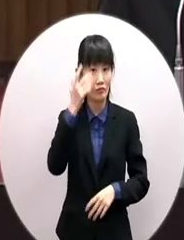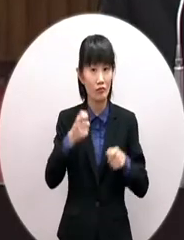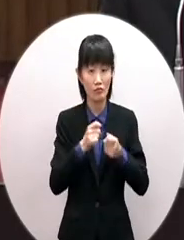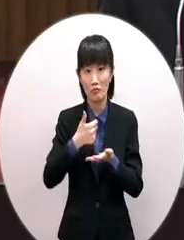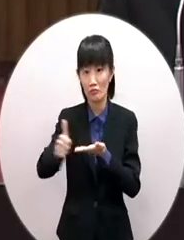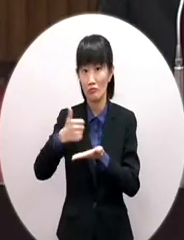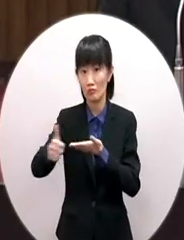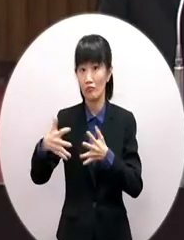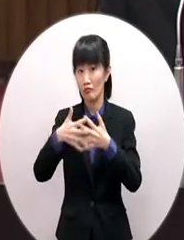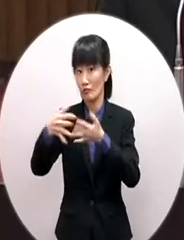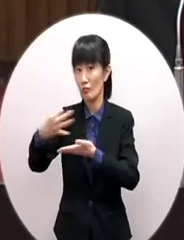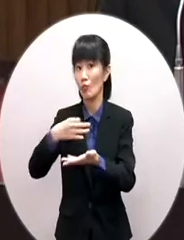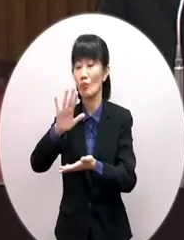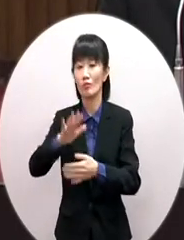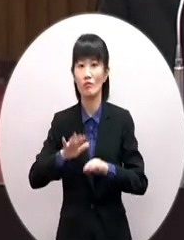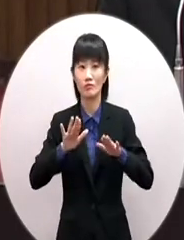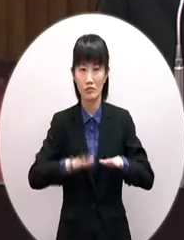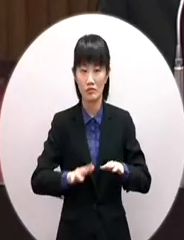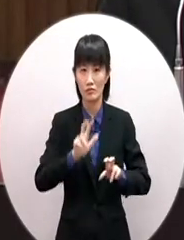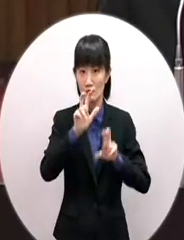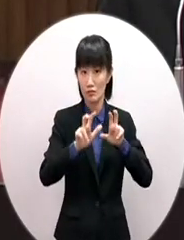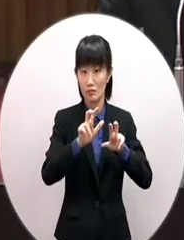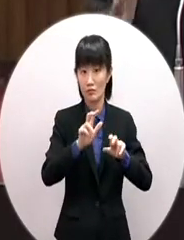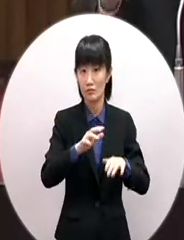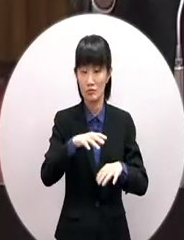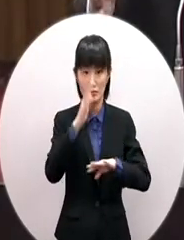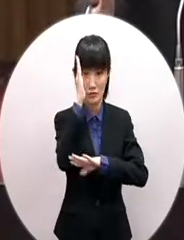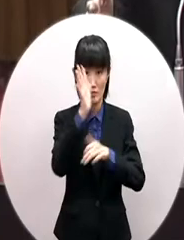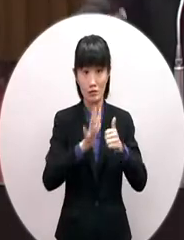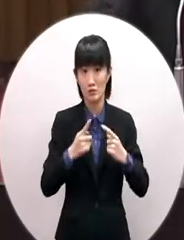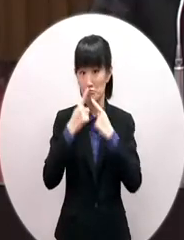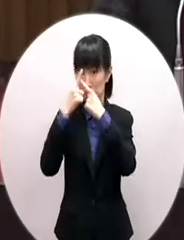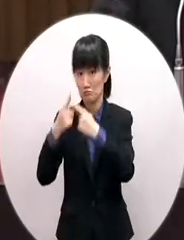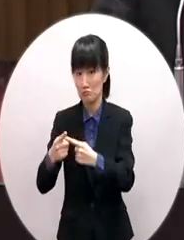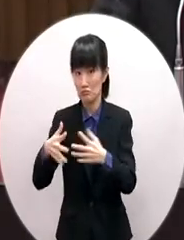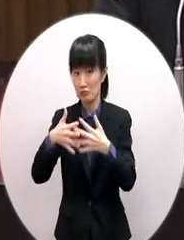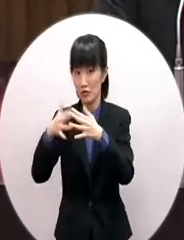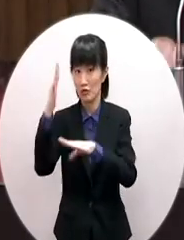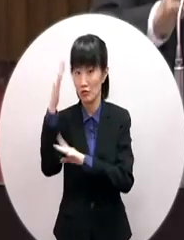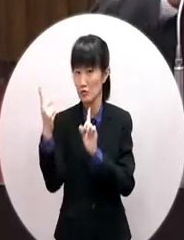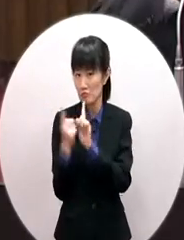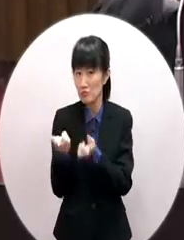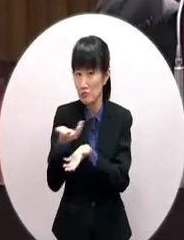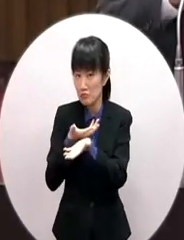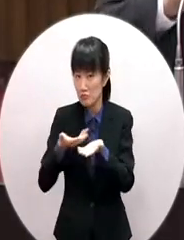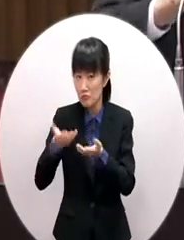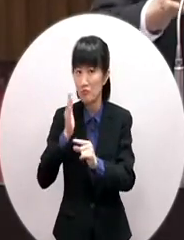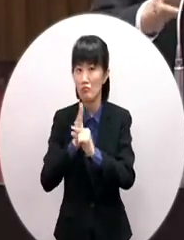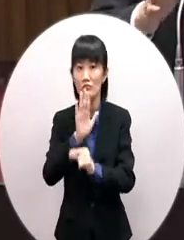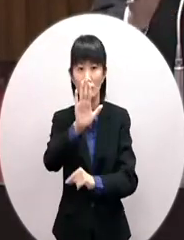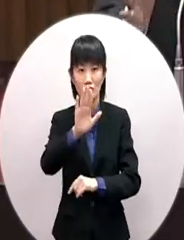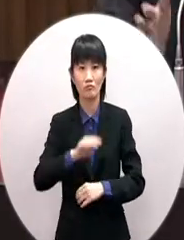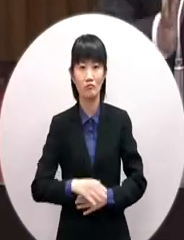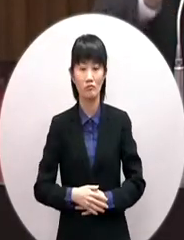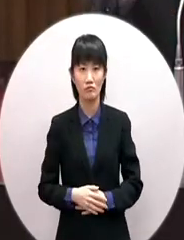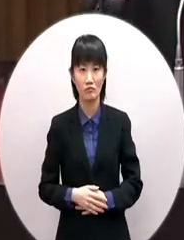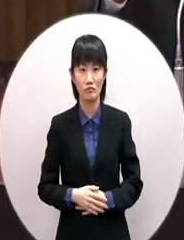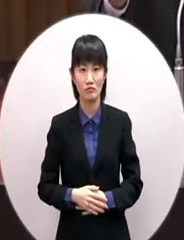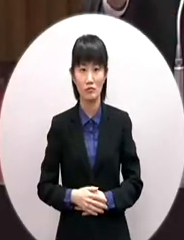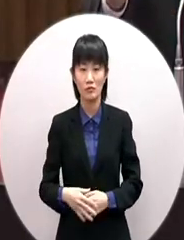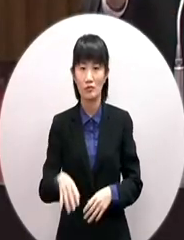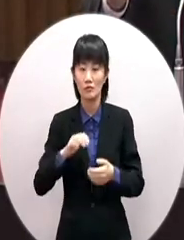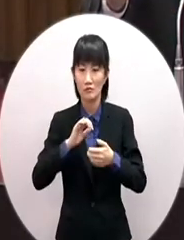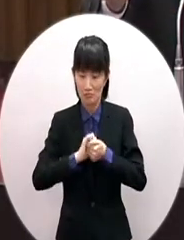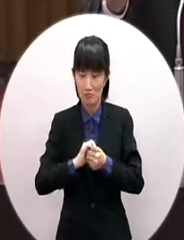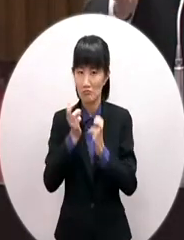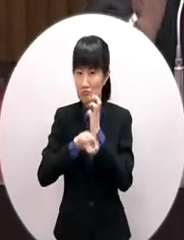呢，我们邓正中政委已经到美国去，那跟美国开始谈判哈。那其中呢，除了我们会跟他详